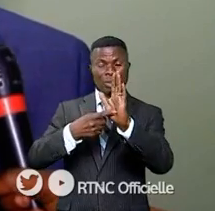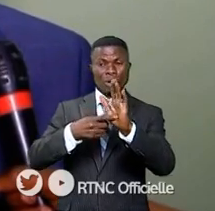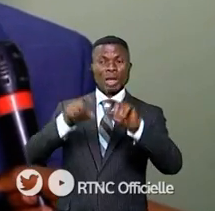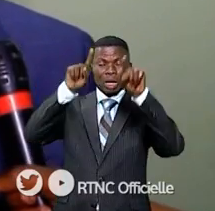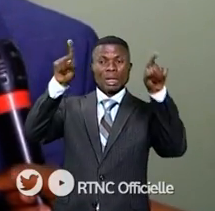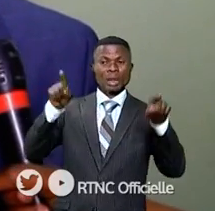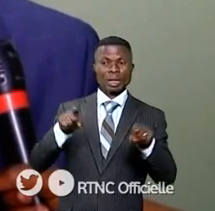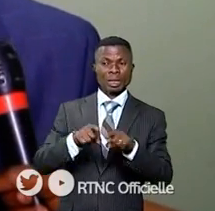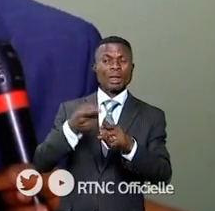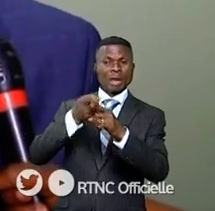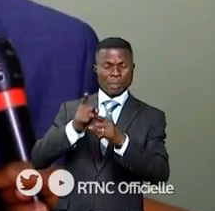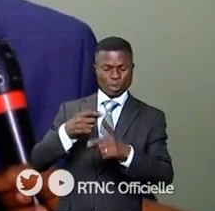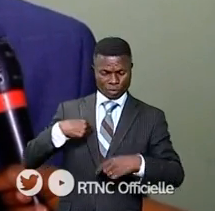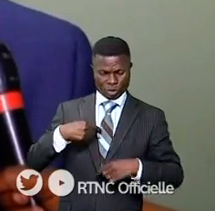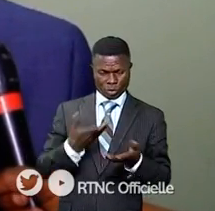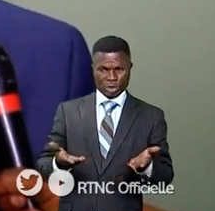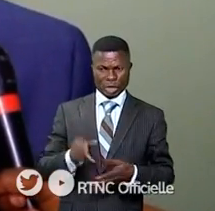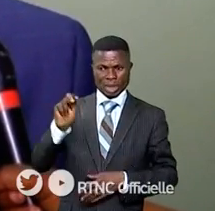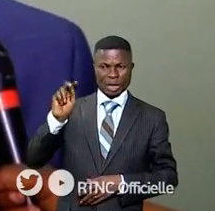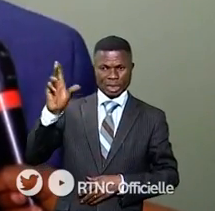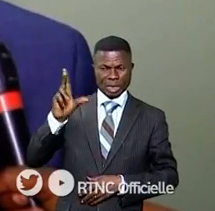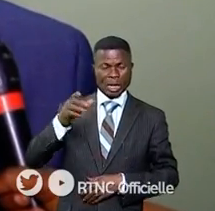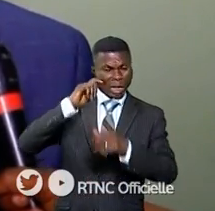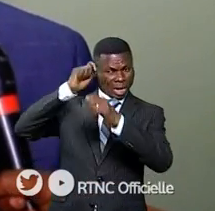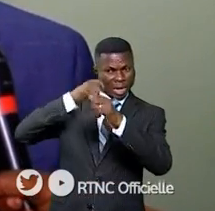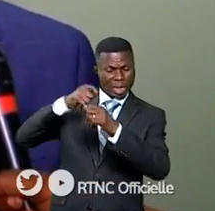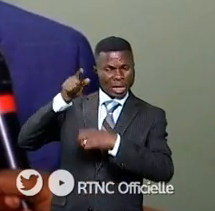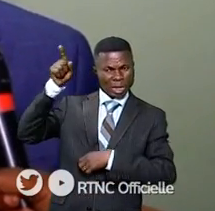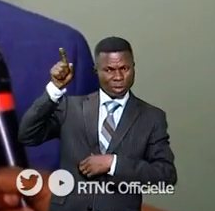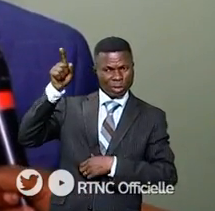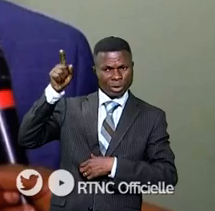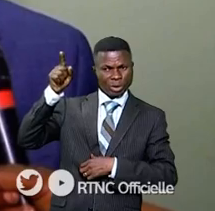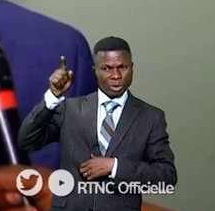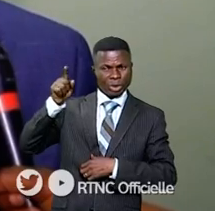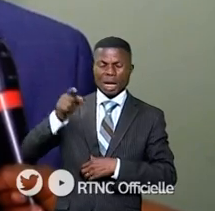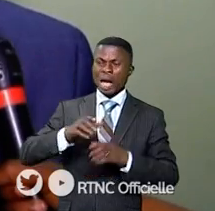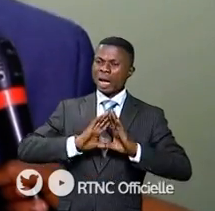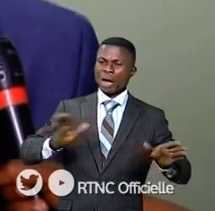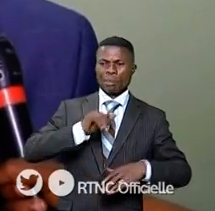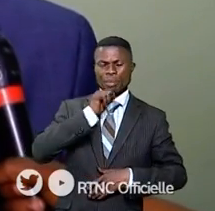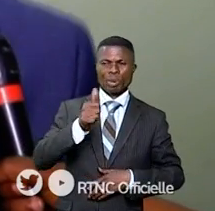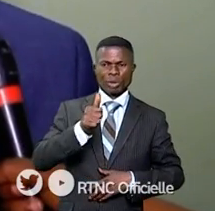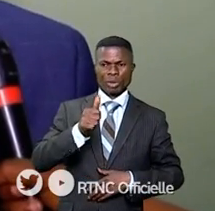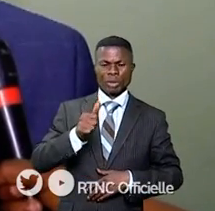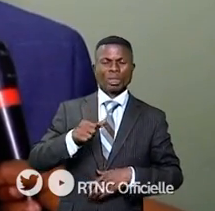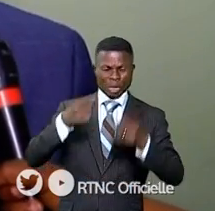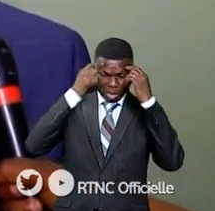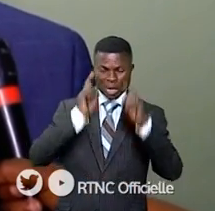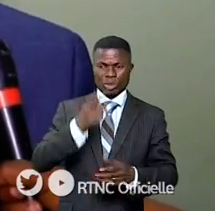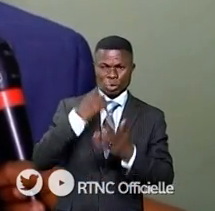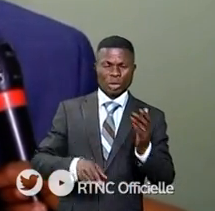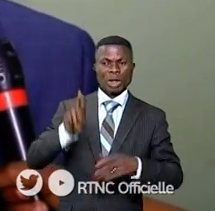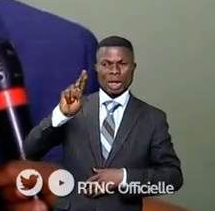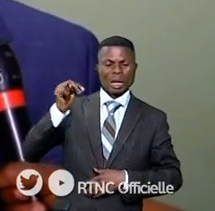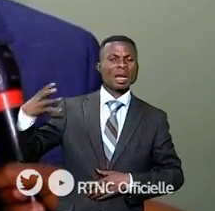direct, est venu de la RTNC. Il y a certaines caméras qui ne sont pas performantes. En conclusion, il faut que la